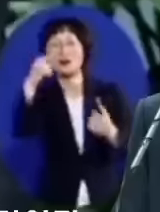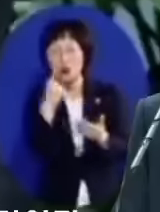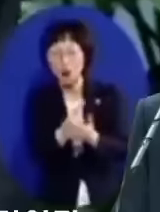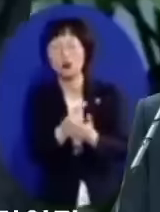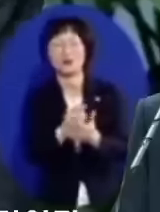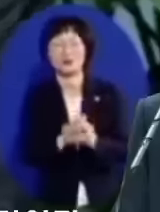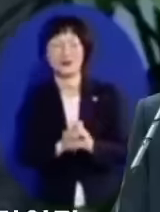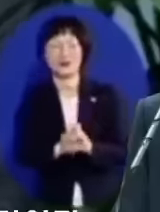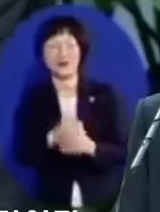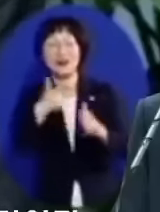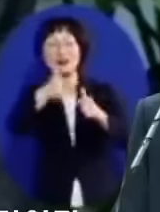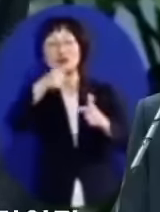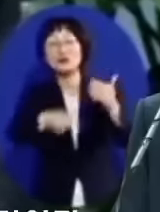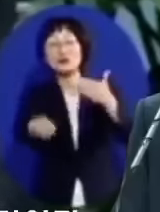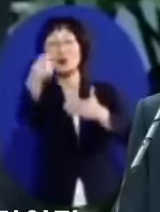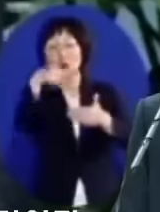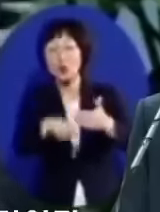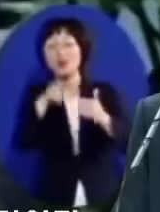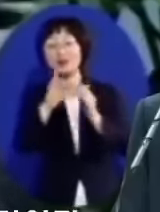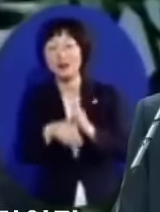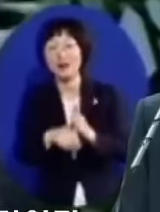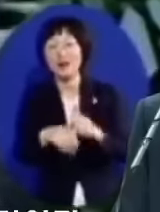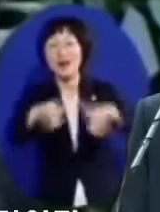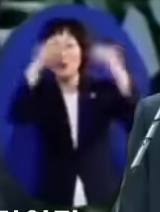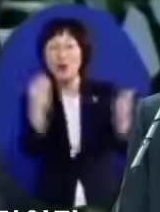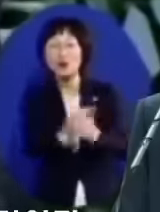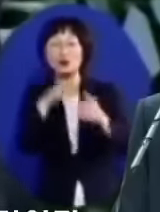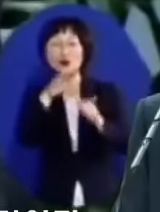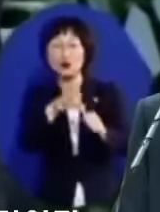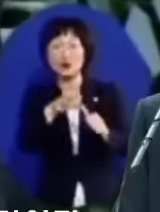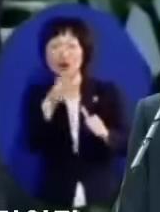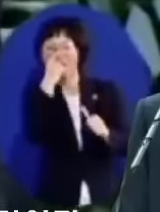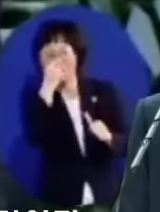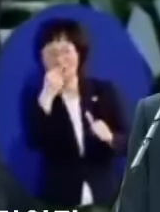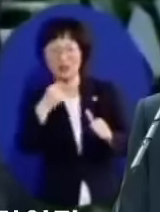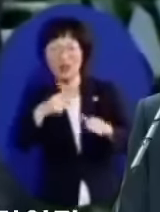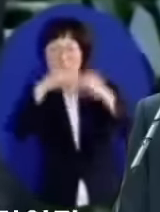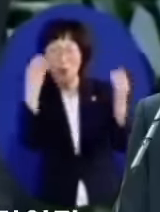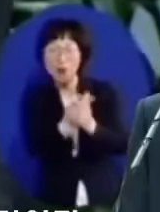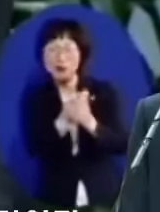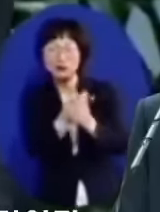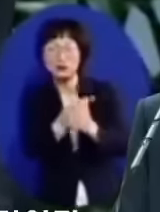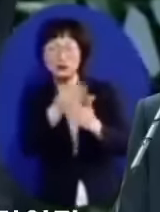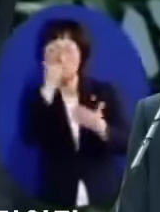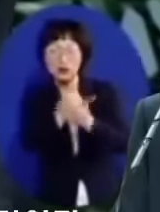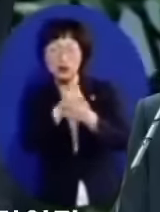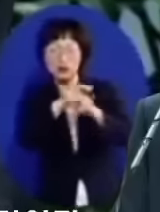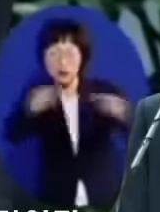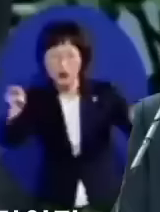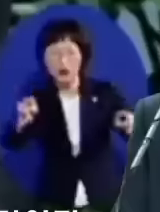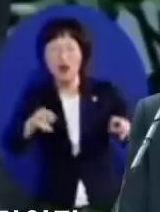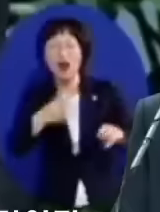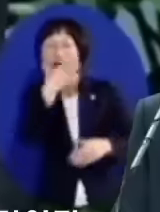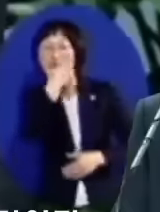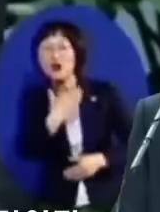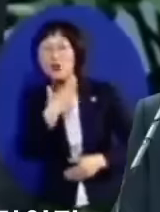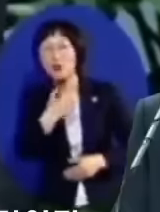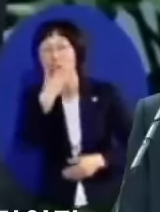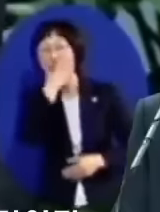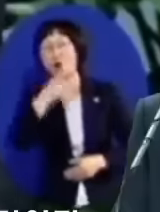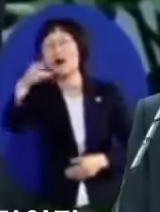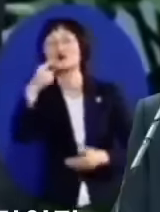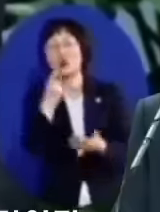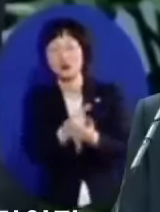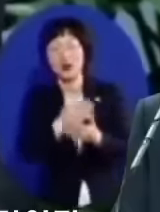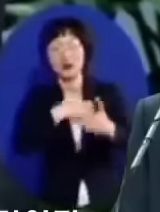것입니다. 예수님이 우리 속에 들어올 때는 모든 저주의 가시채와 은거키를 제하고 아브라함의 복을 가지고 들어오시는 것입니다.